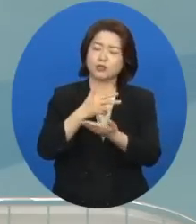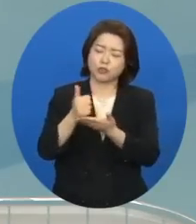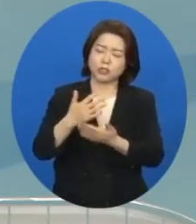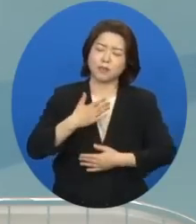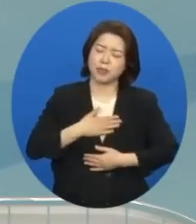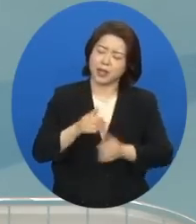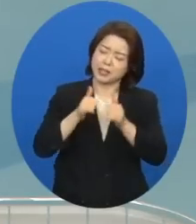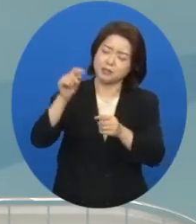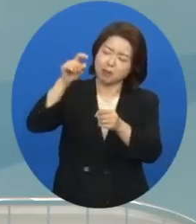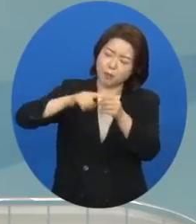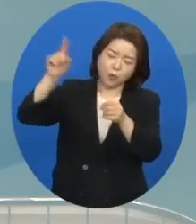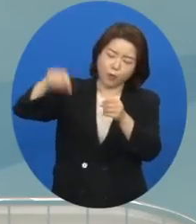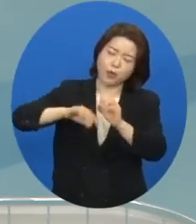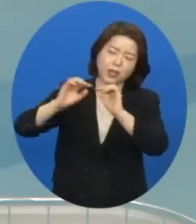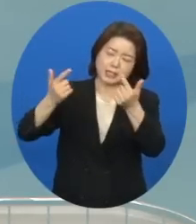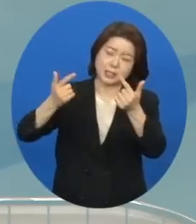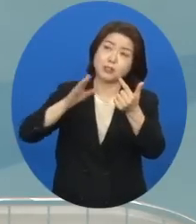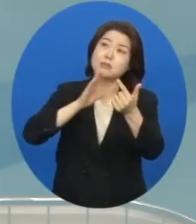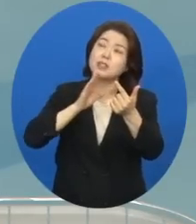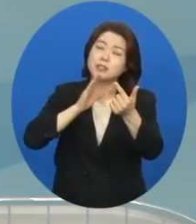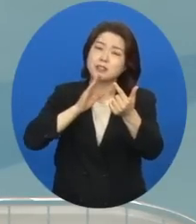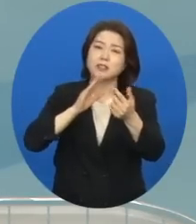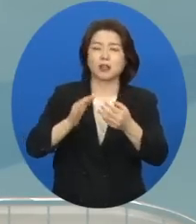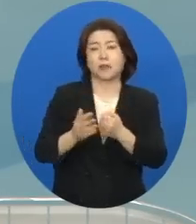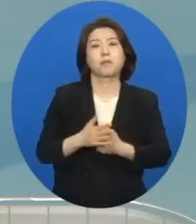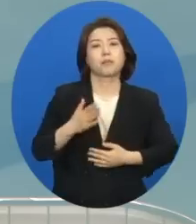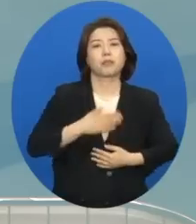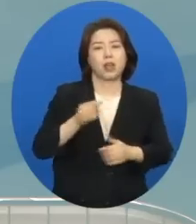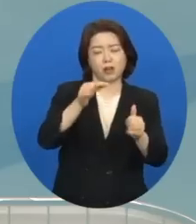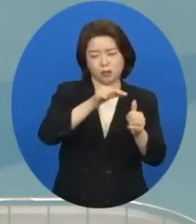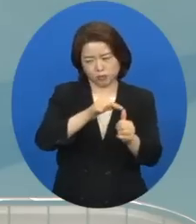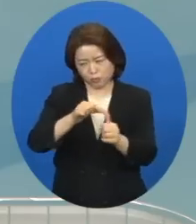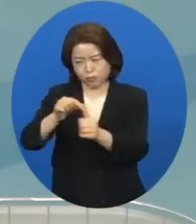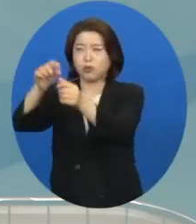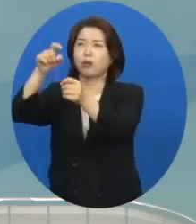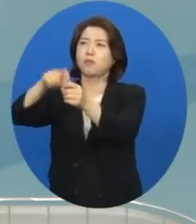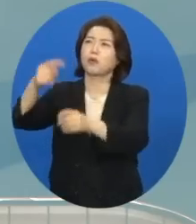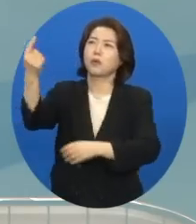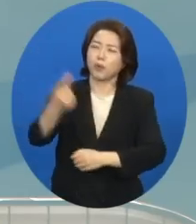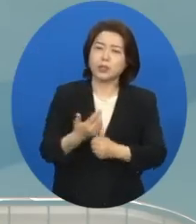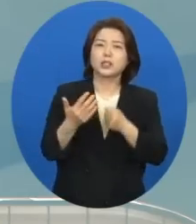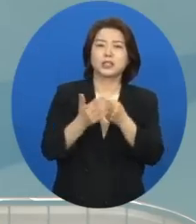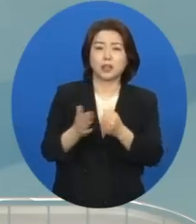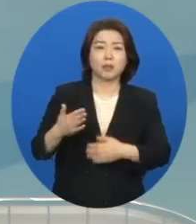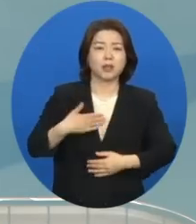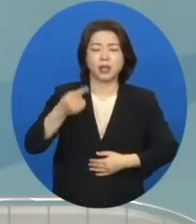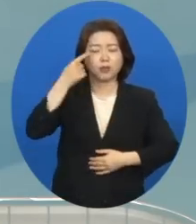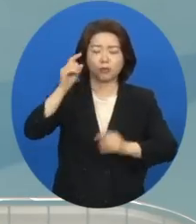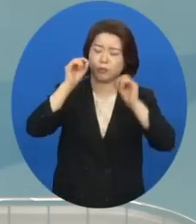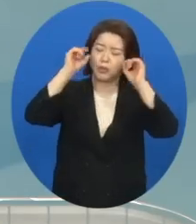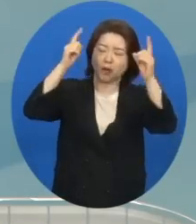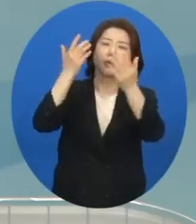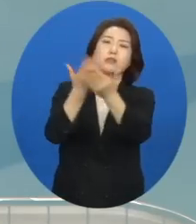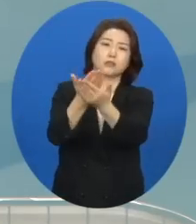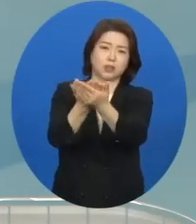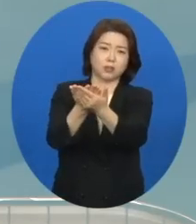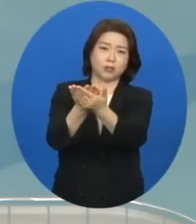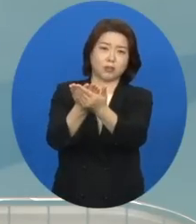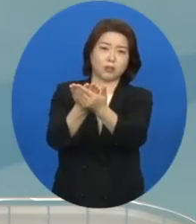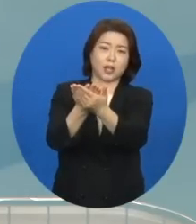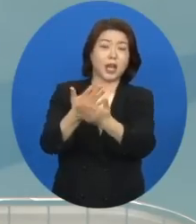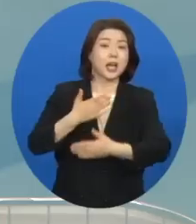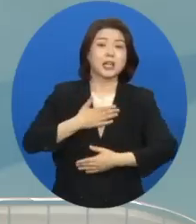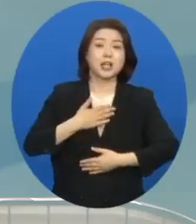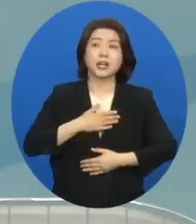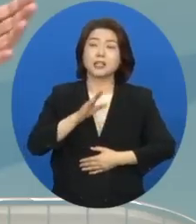주님은 저를 심판하러 오신 분이 아니시고 나를 구원하러 오셨으니 눈을 열어주세요.